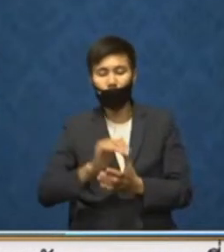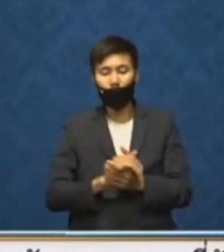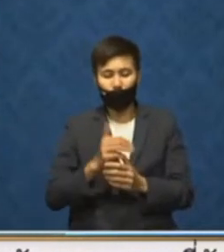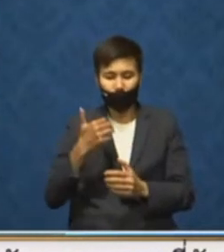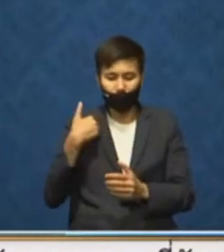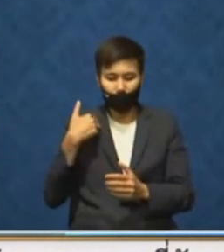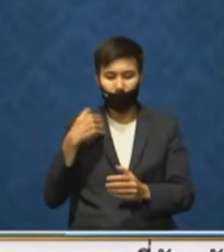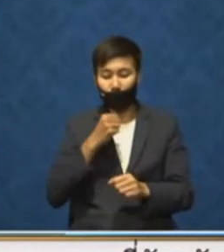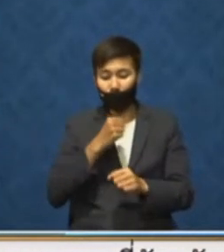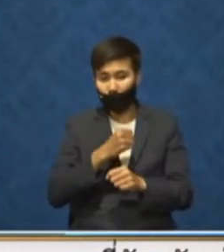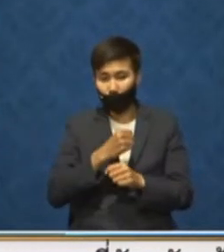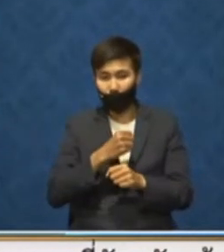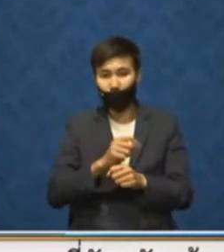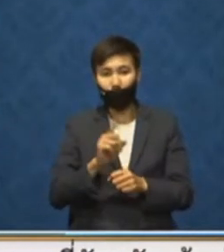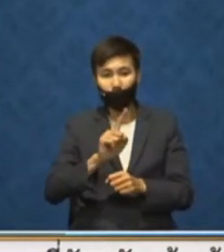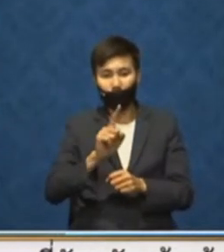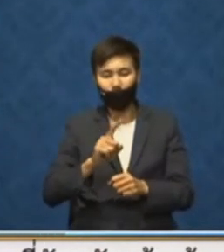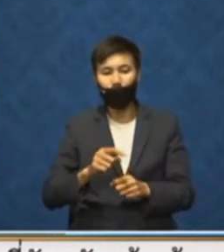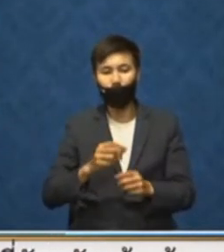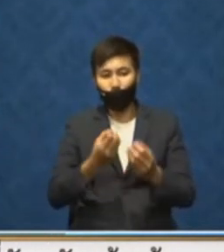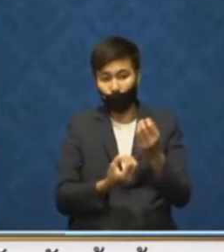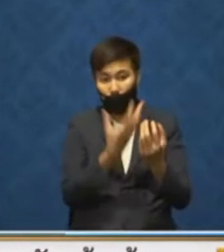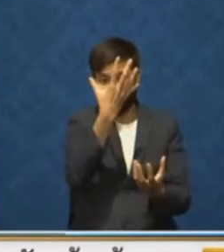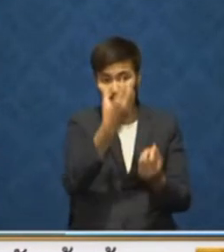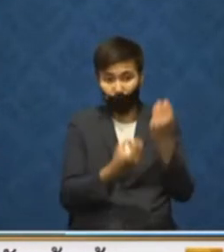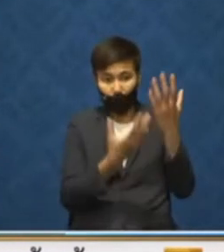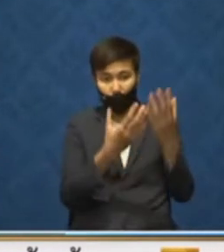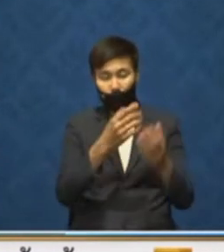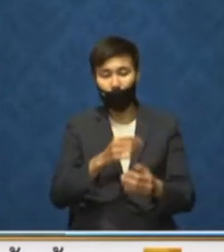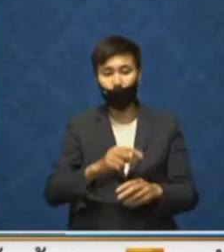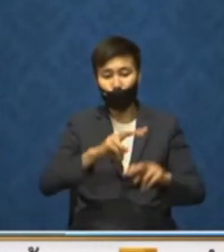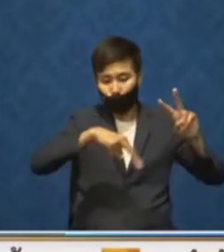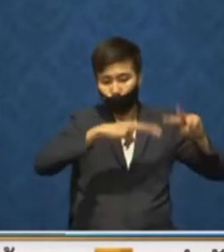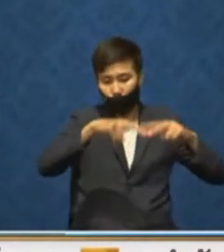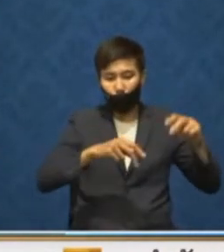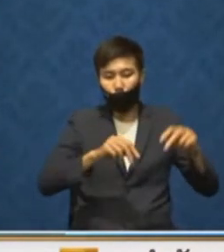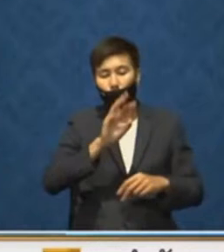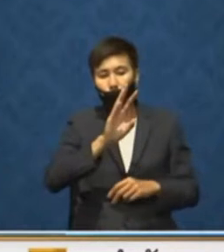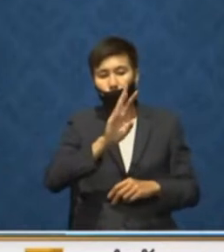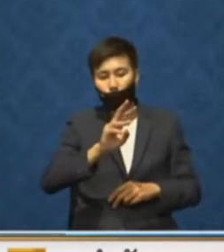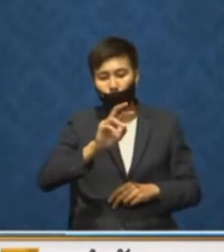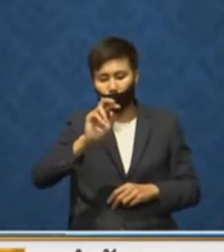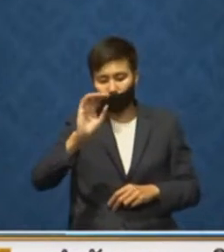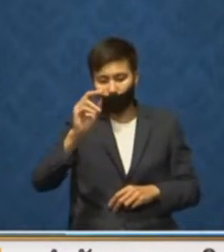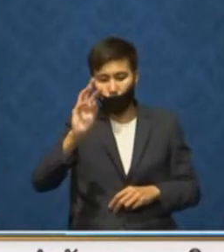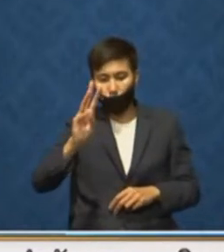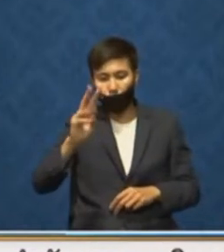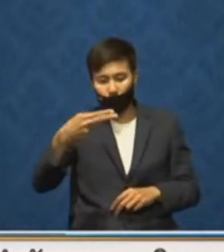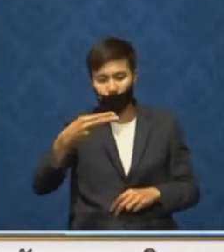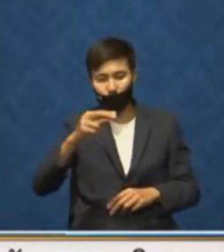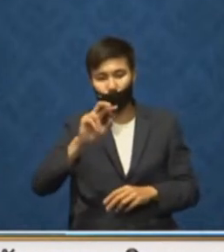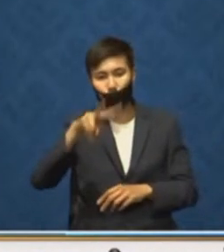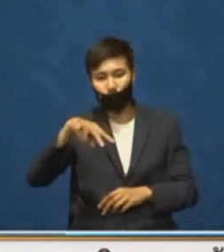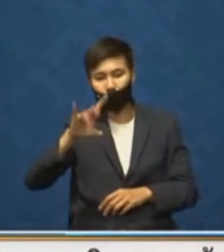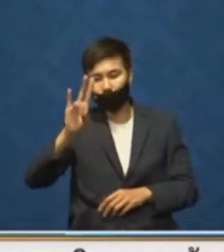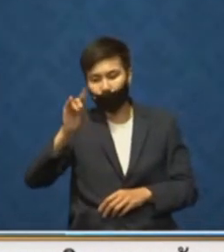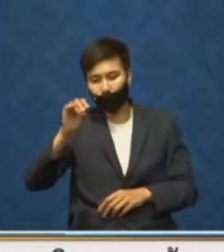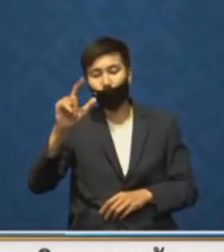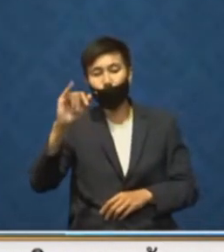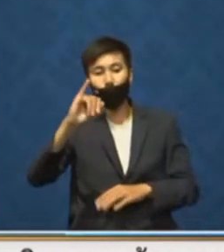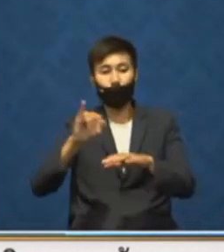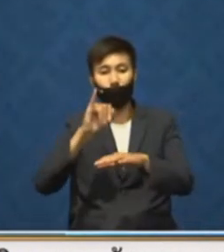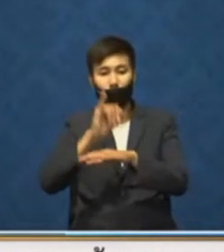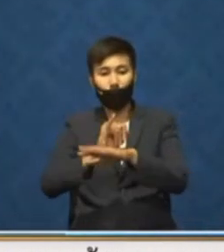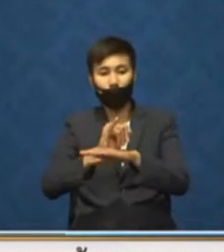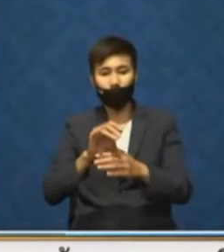ไปนี้นะครับเราไม่มีการฟื้นฟูป่าต้นน้ำแล้วทั้งหมดหนึ่งแสนห้าหมื่นหกพัน 70ไร่ลดการชะล้างพังทลายของดินสามแสนหกหมื่น